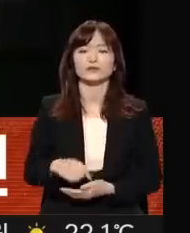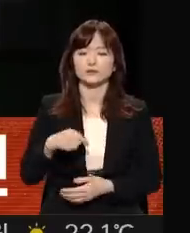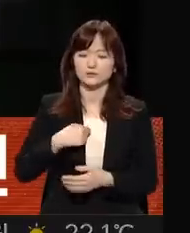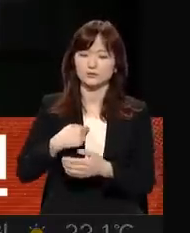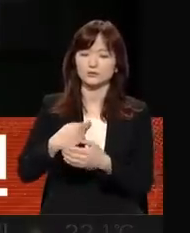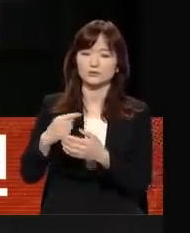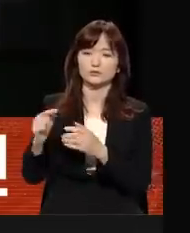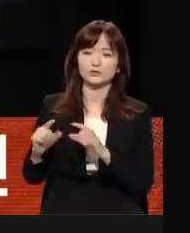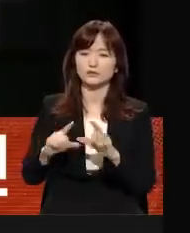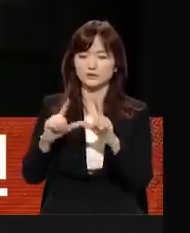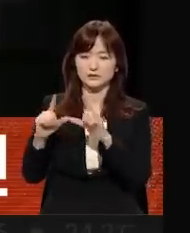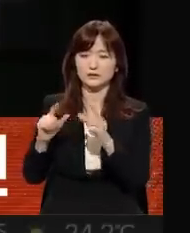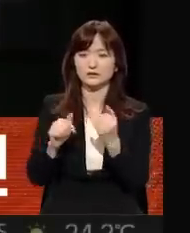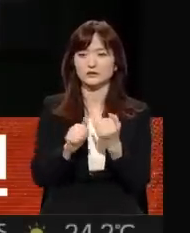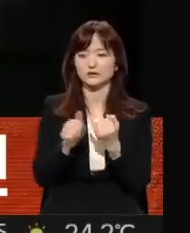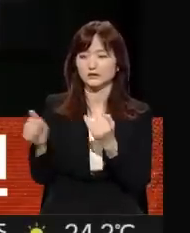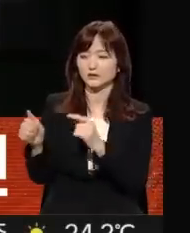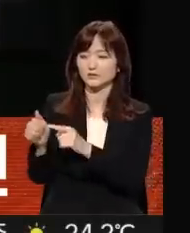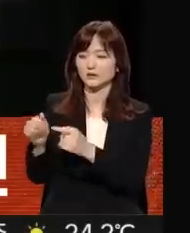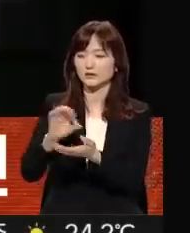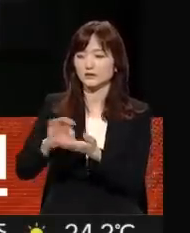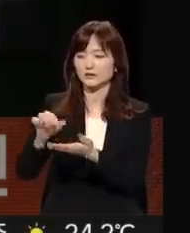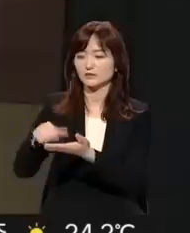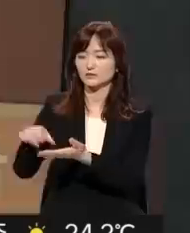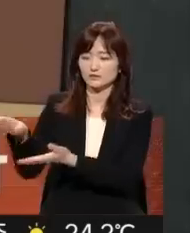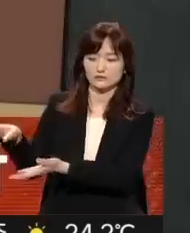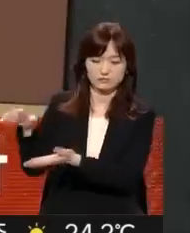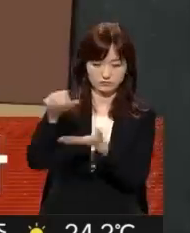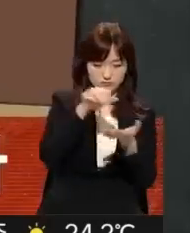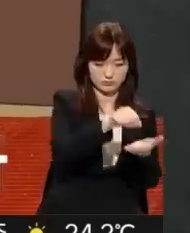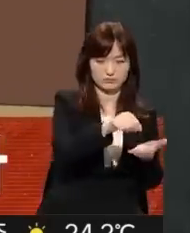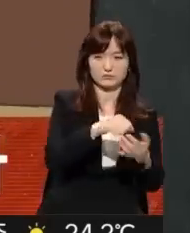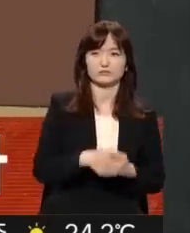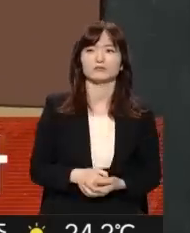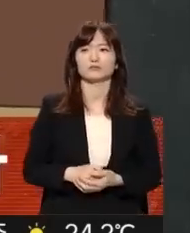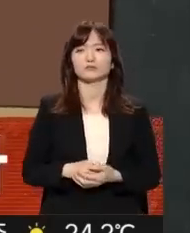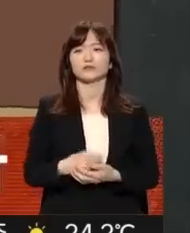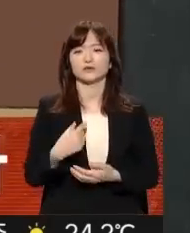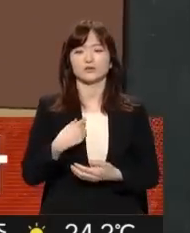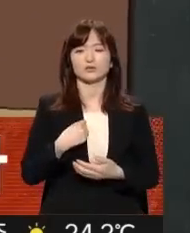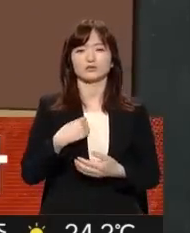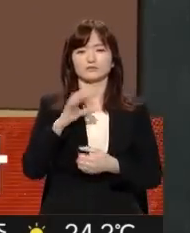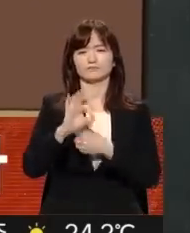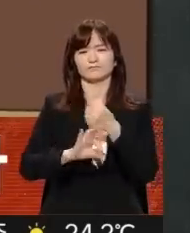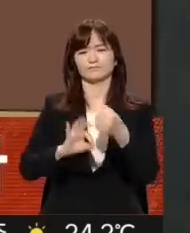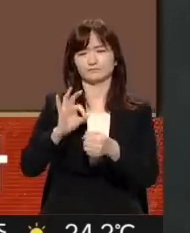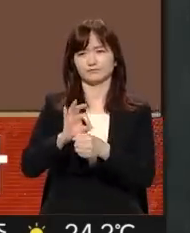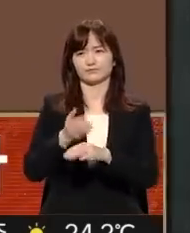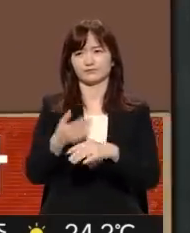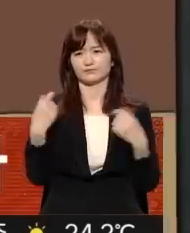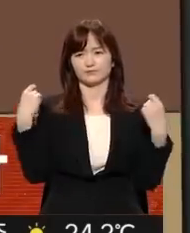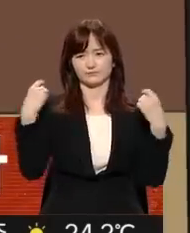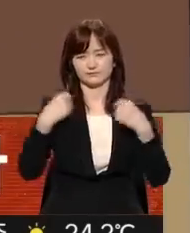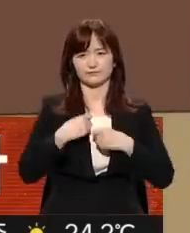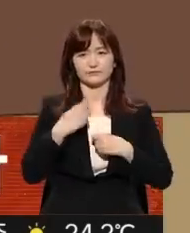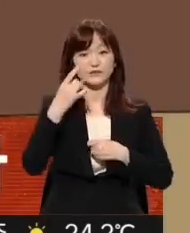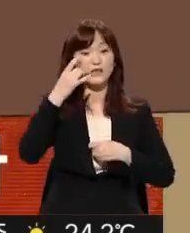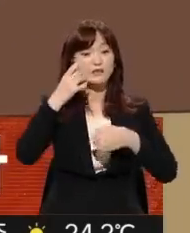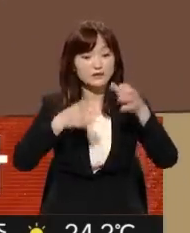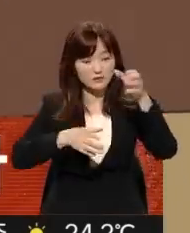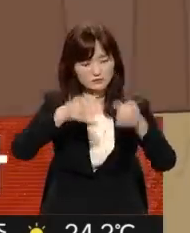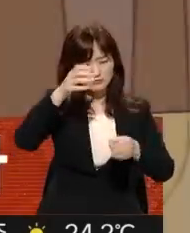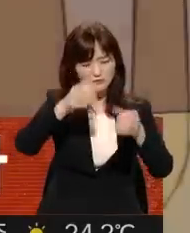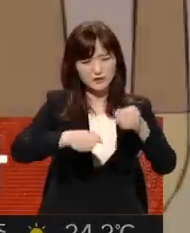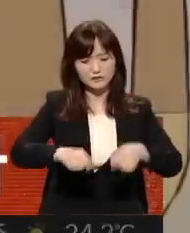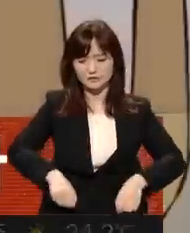쓰던 물건들을 그대로 가지고 온 상황이라고 하는데 이 10년 넘게 입은 셔츠, 그리고 물이 다 빠진 청바지 이런 것들을 입지도 않으면서